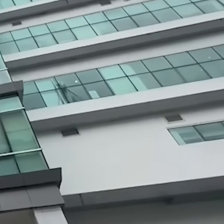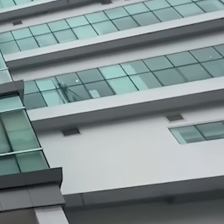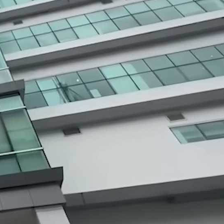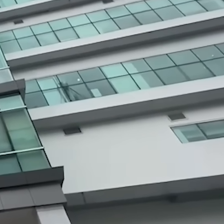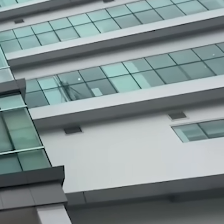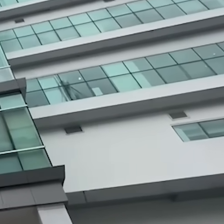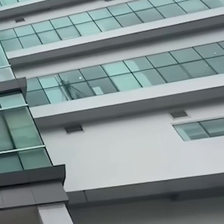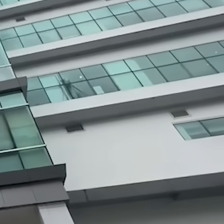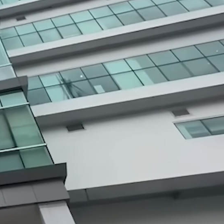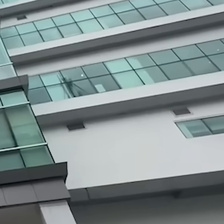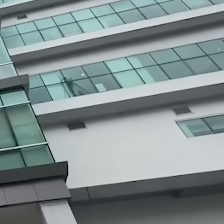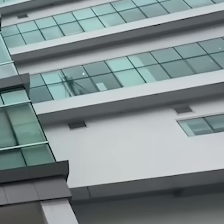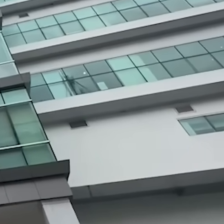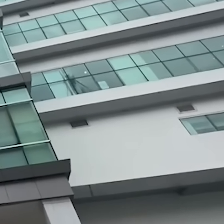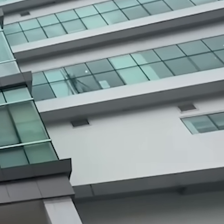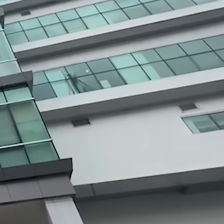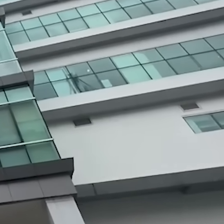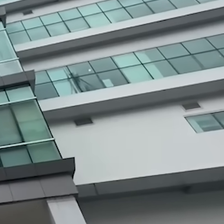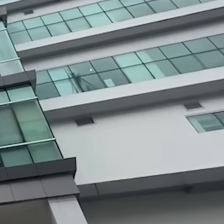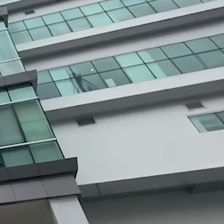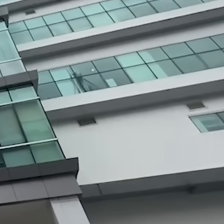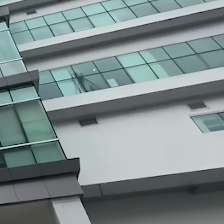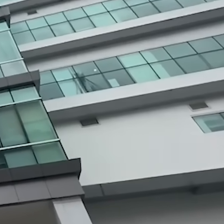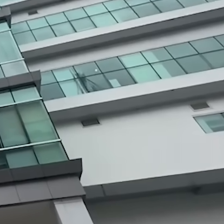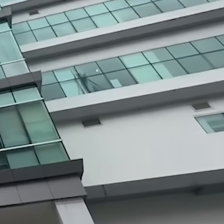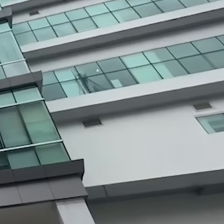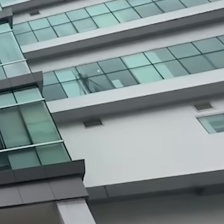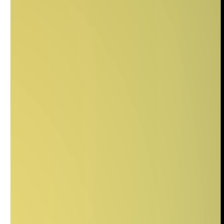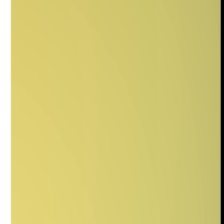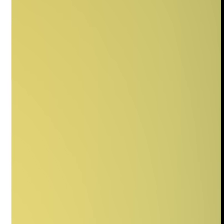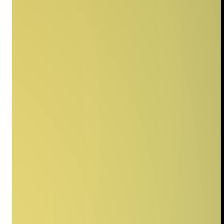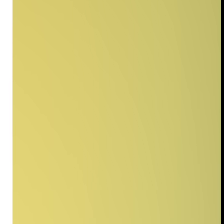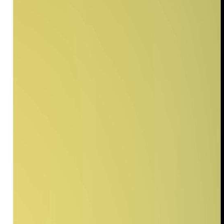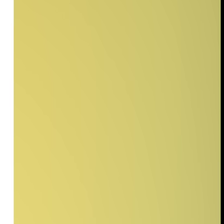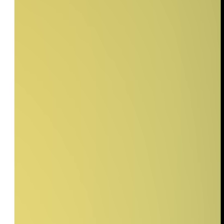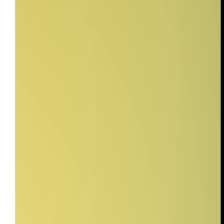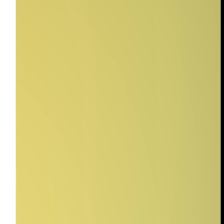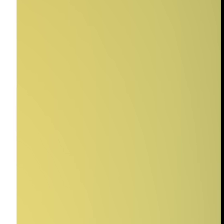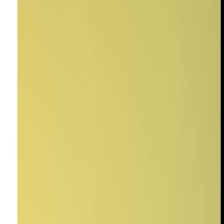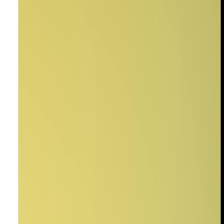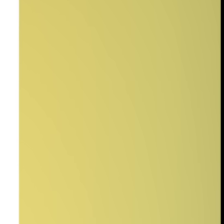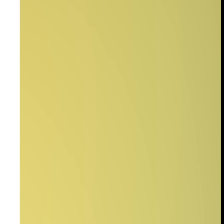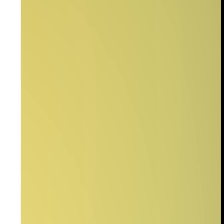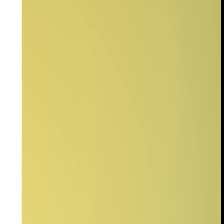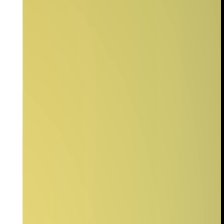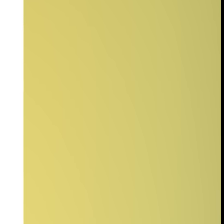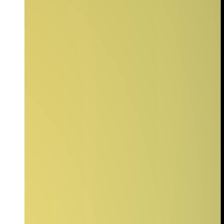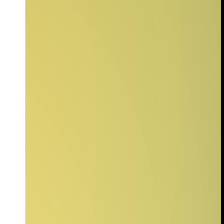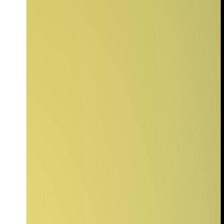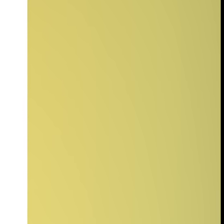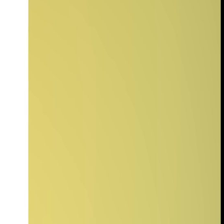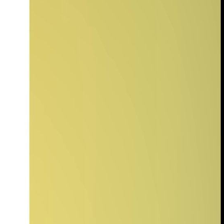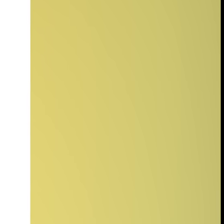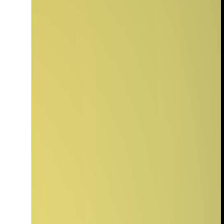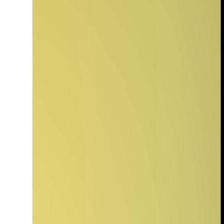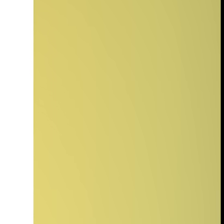นเหนือกฎหมายเหนือกระทั่งพระบรมราชโองการทั้งที่ทรงพระกรุณาอภัยลดโทษ